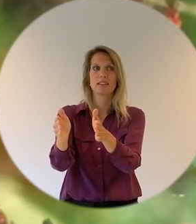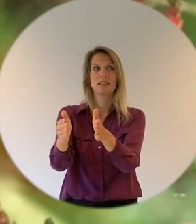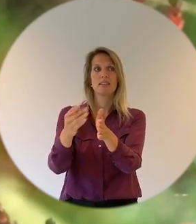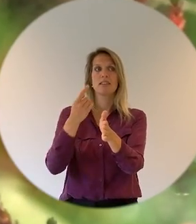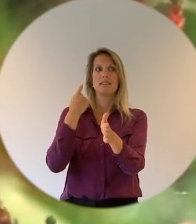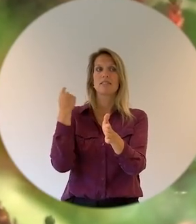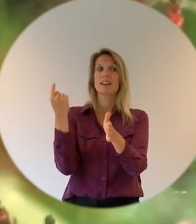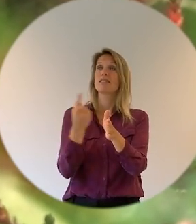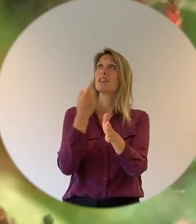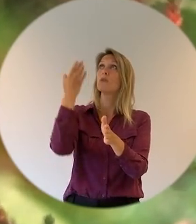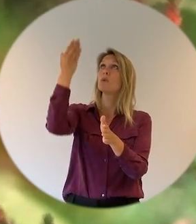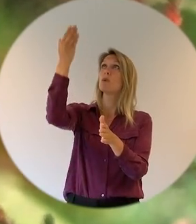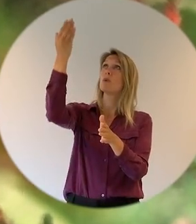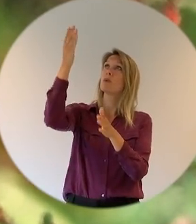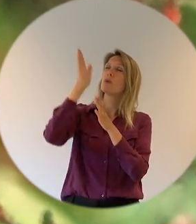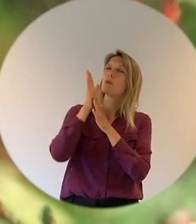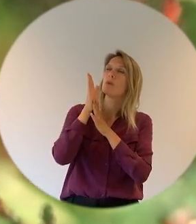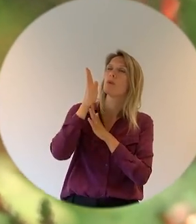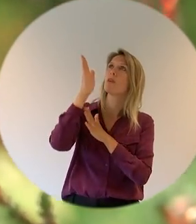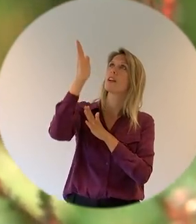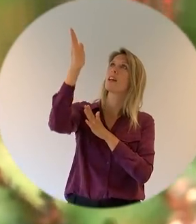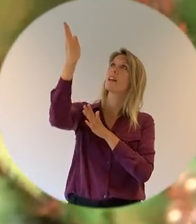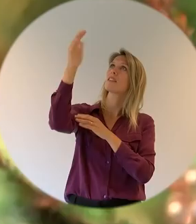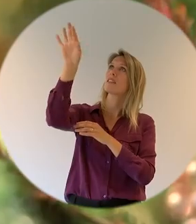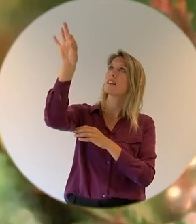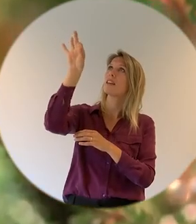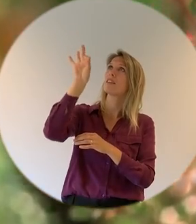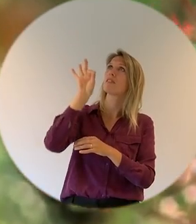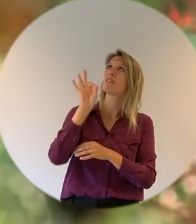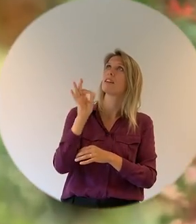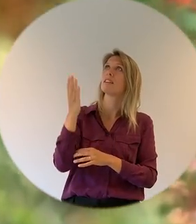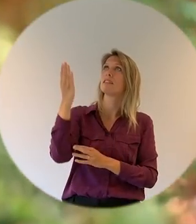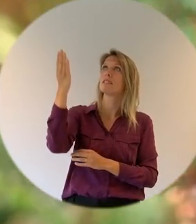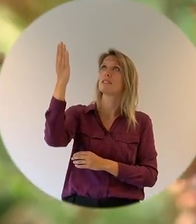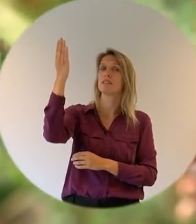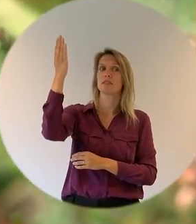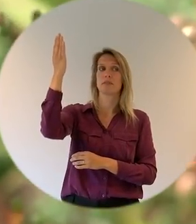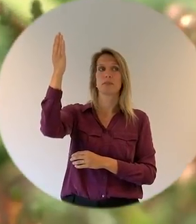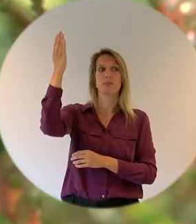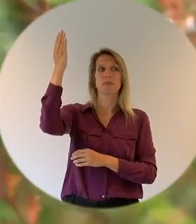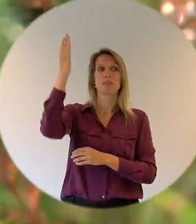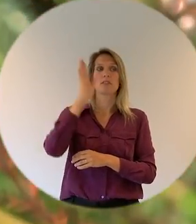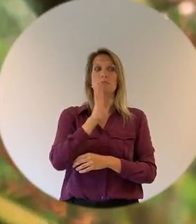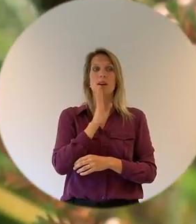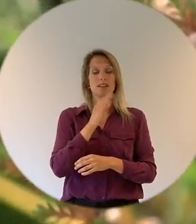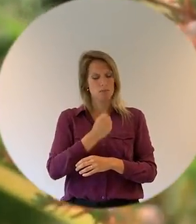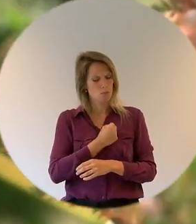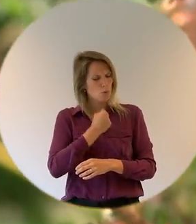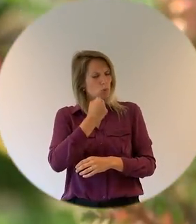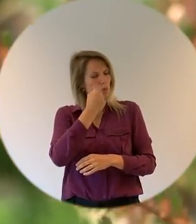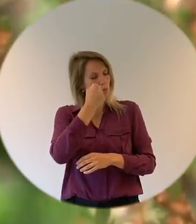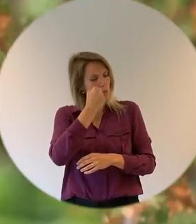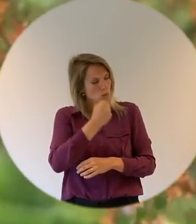levensweg slechts in uw richting vindt. Als mij